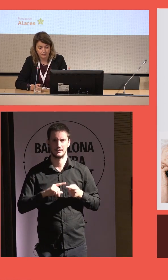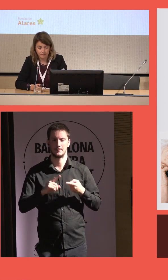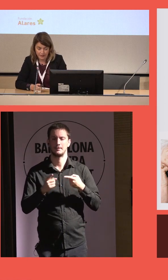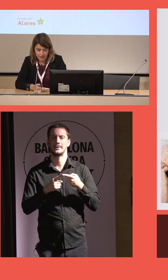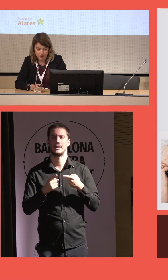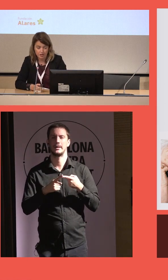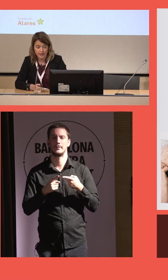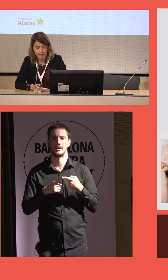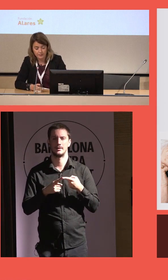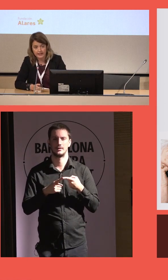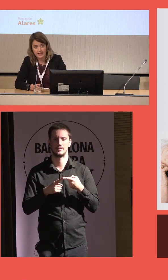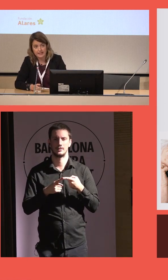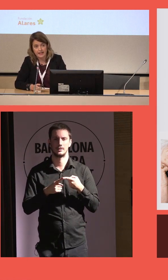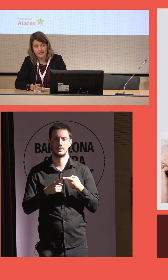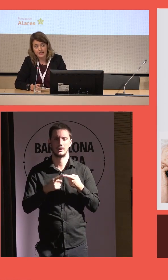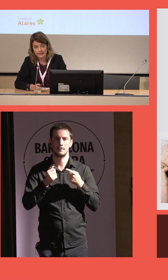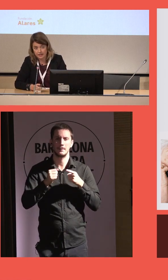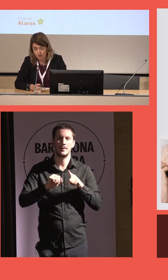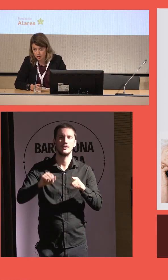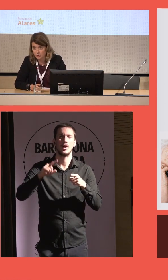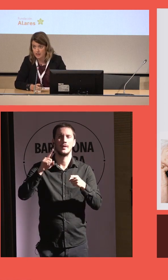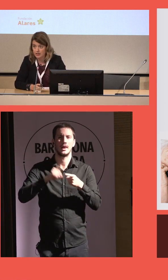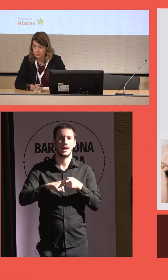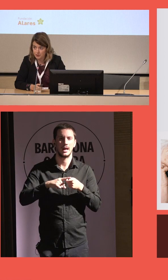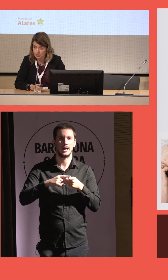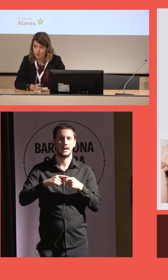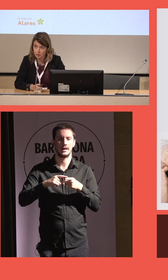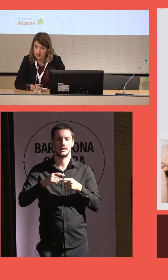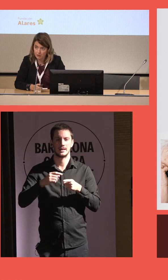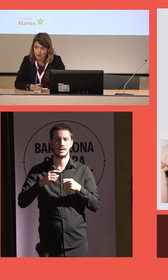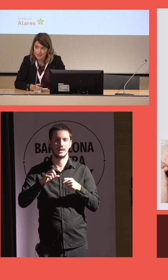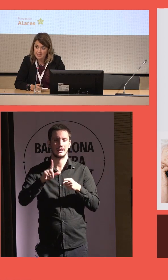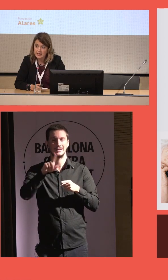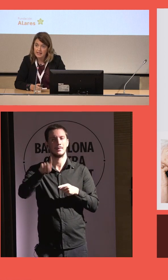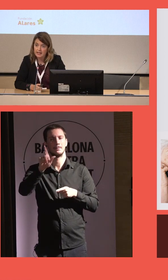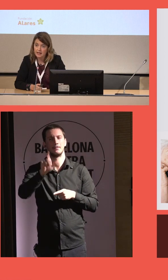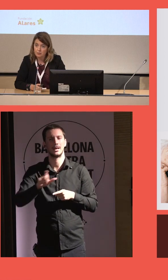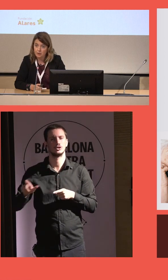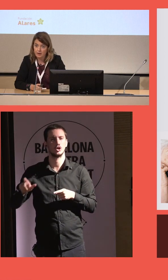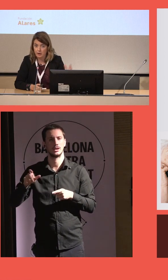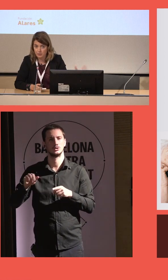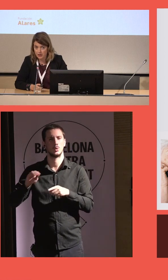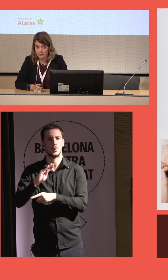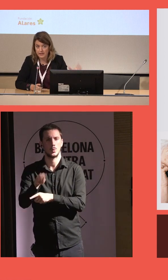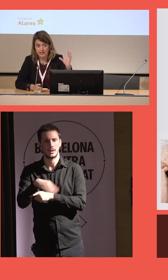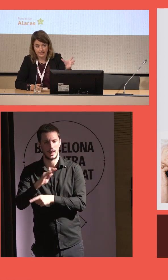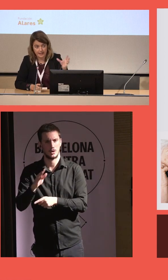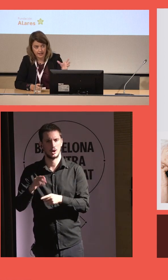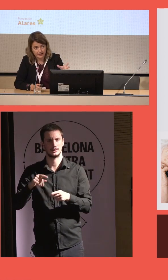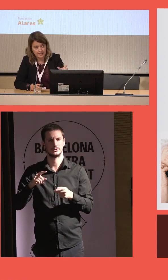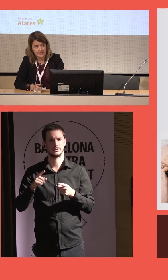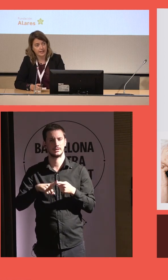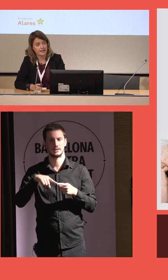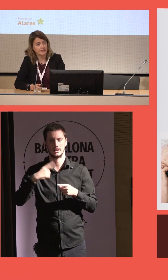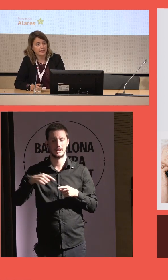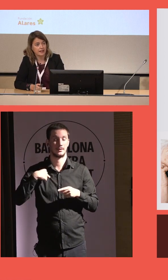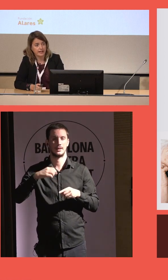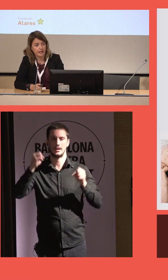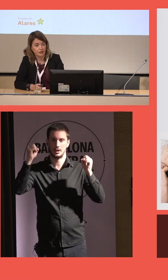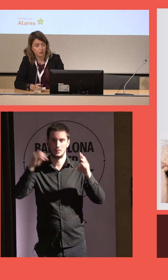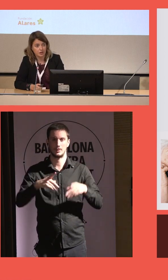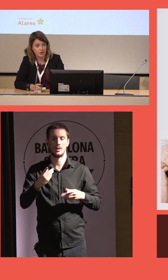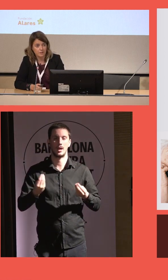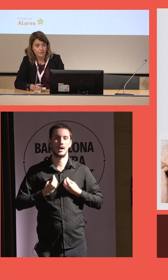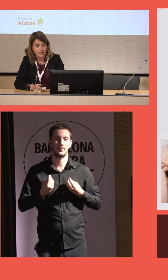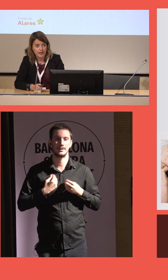la prevenció de la dependència i l'atenció a les persones cuidadores i el programa Il·lumina una vida estaria dins d'aquesta